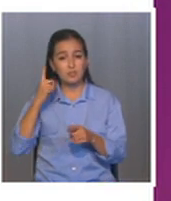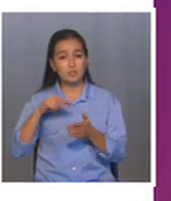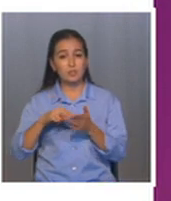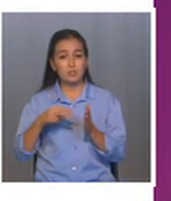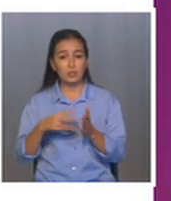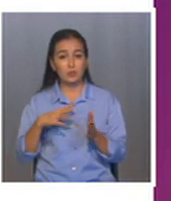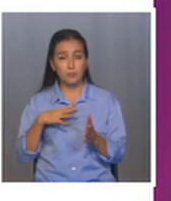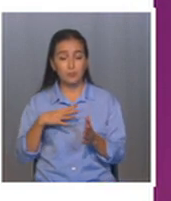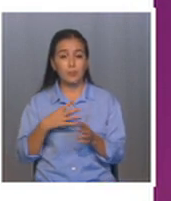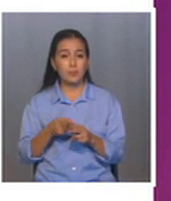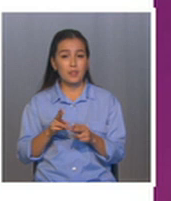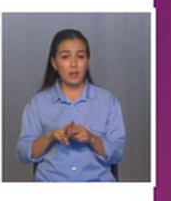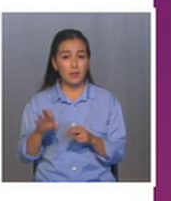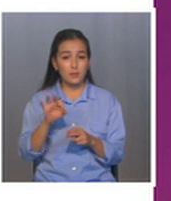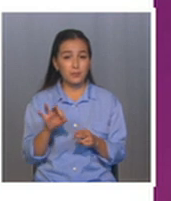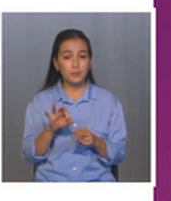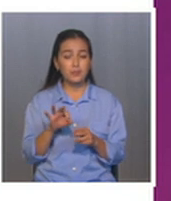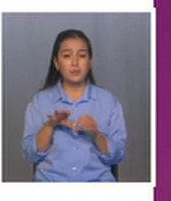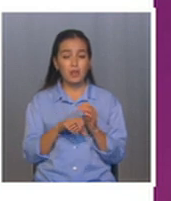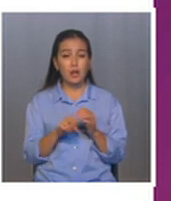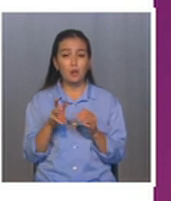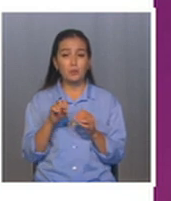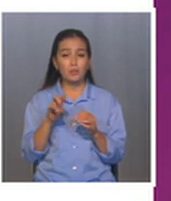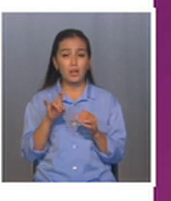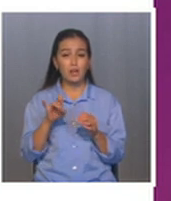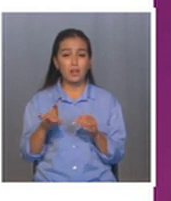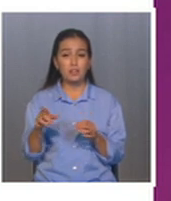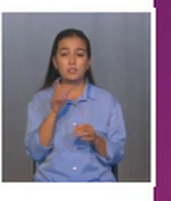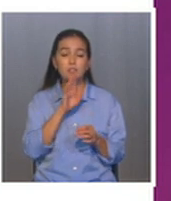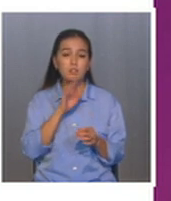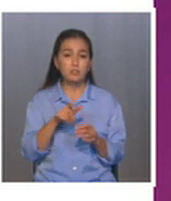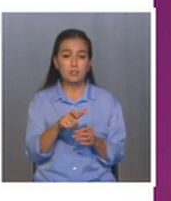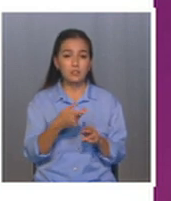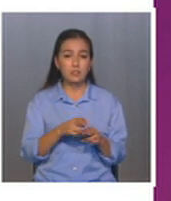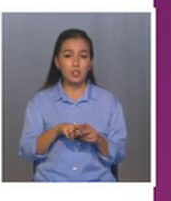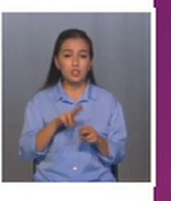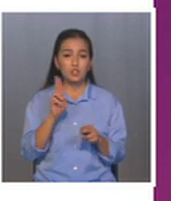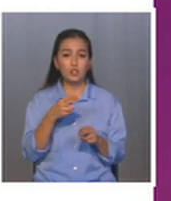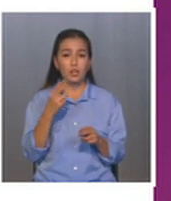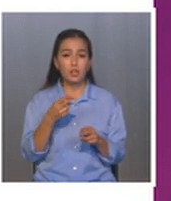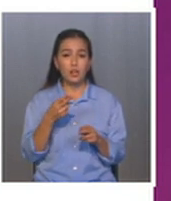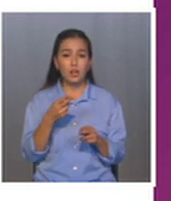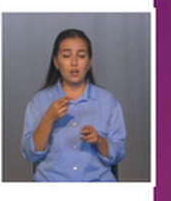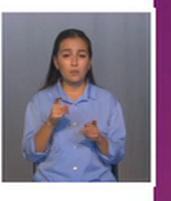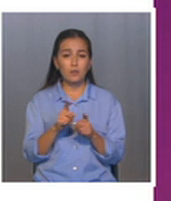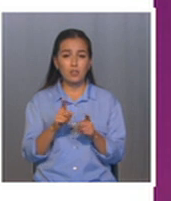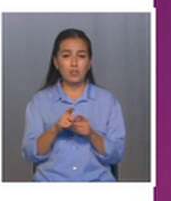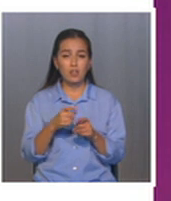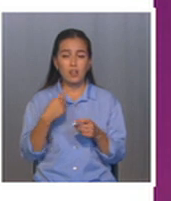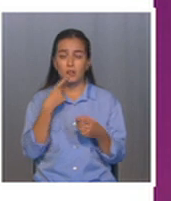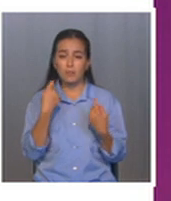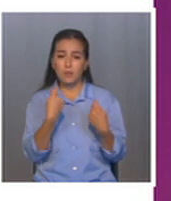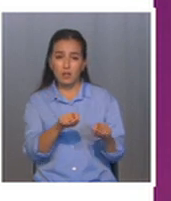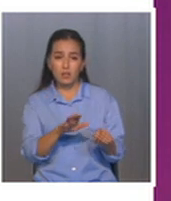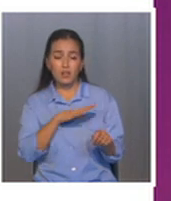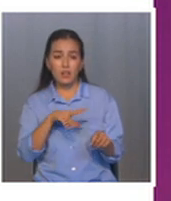көші. Мұңарал қойнауына жеткенде, Ожар Шұбар жыландай сетенің ішіне кіріп, сатқындық жасап,